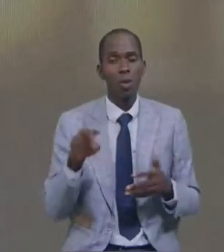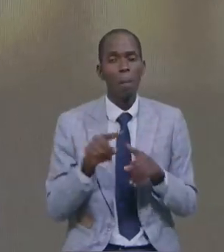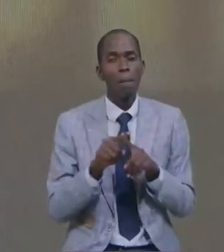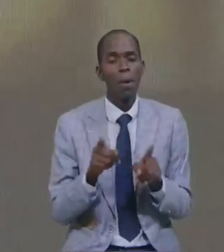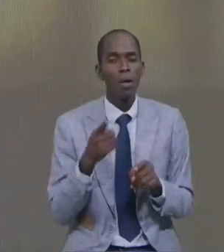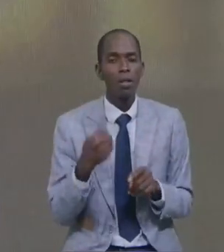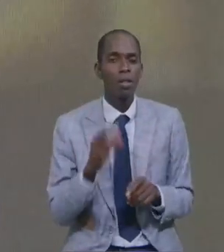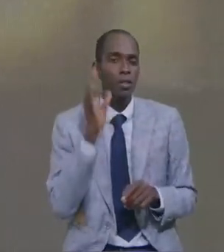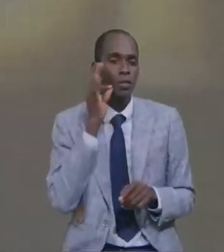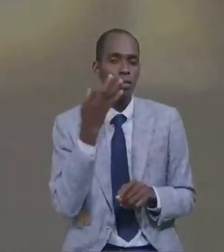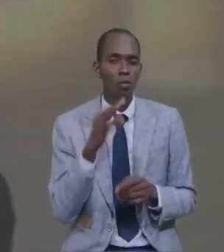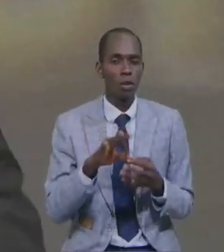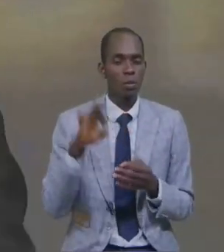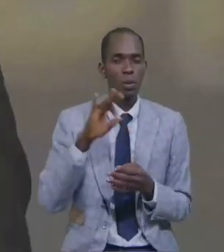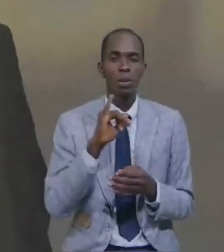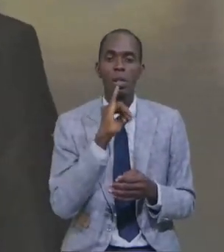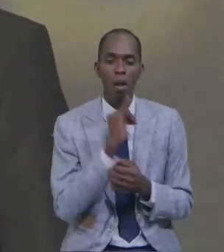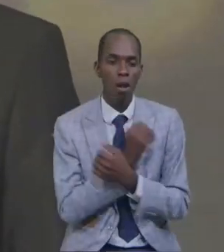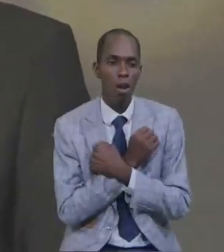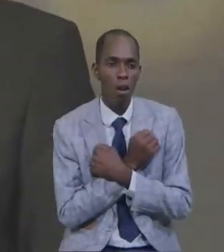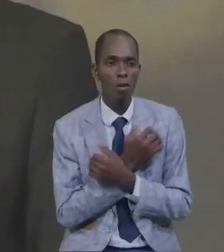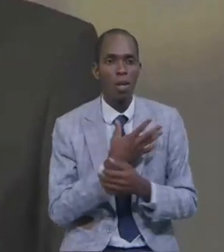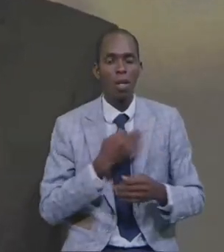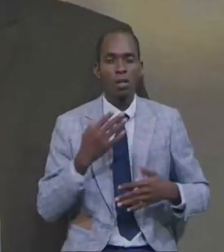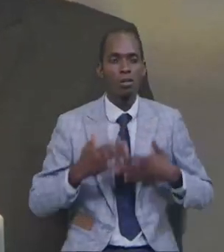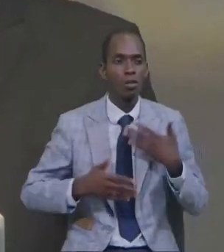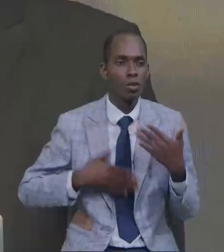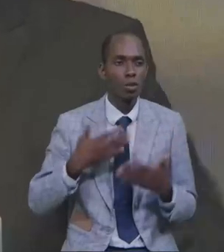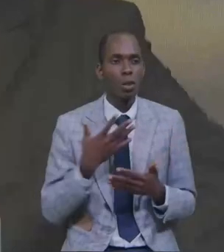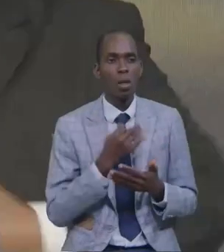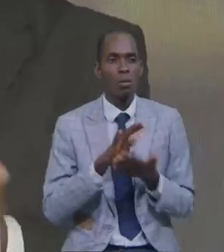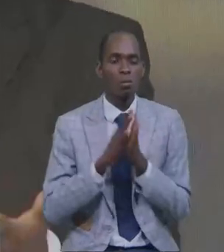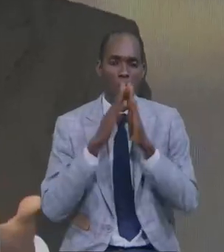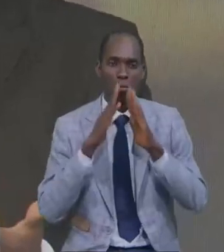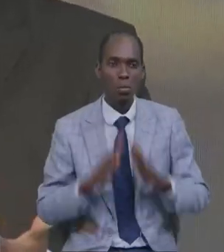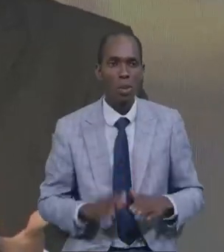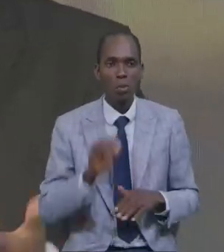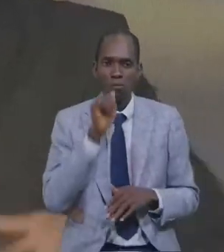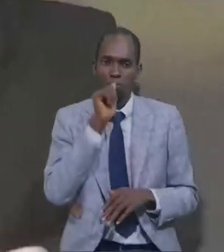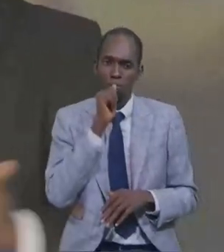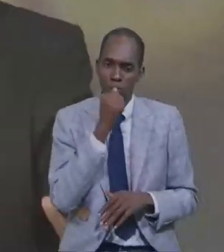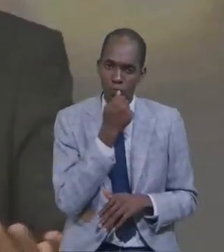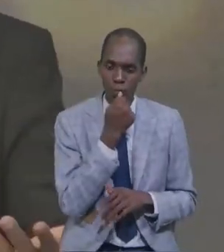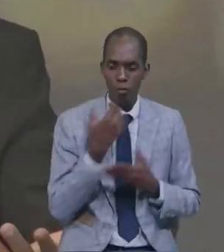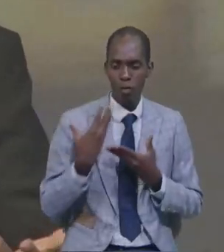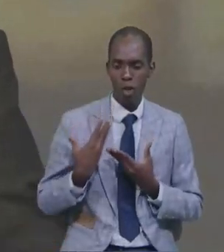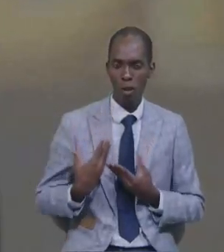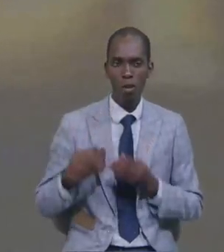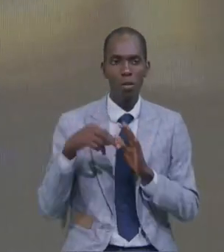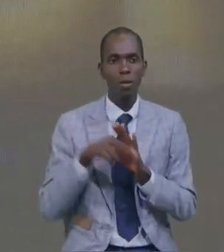la douceur, la bonté et la foi, le salut est